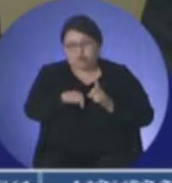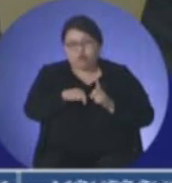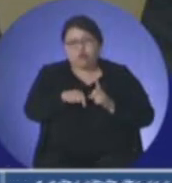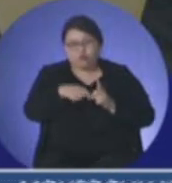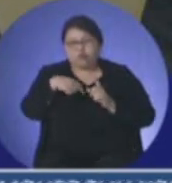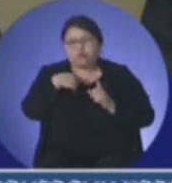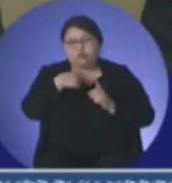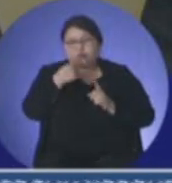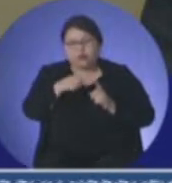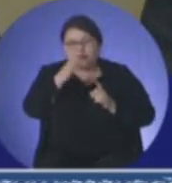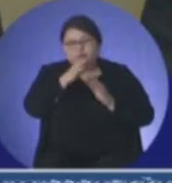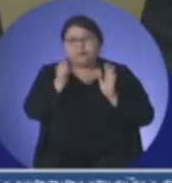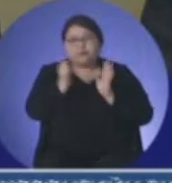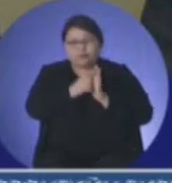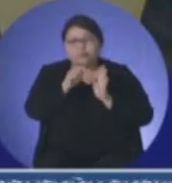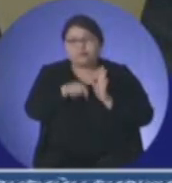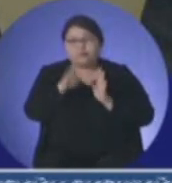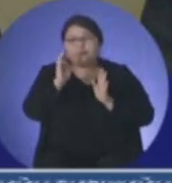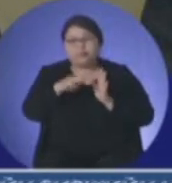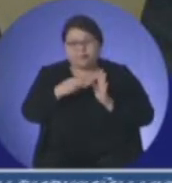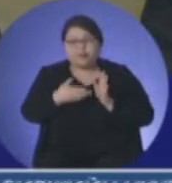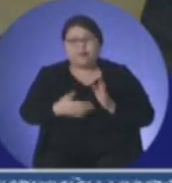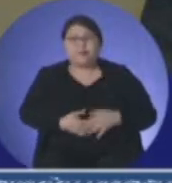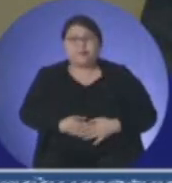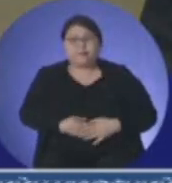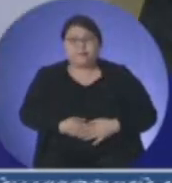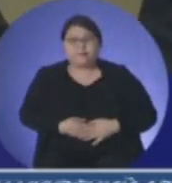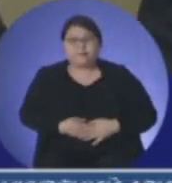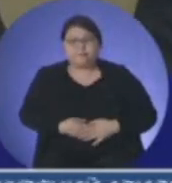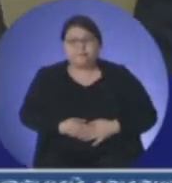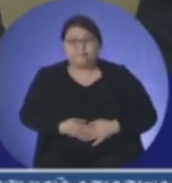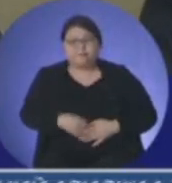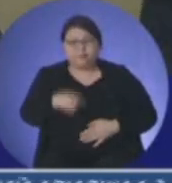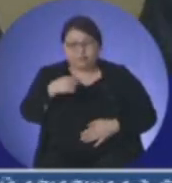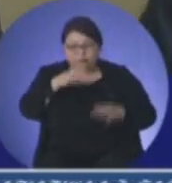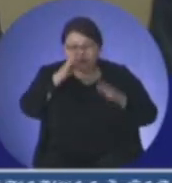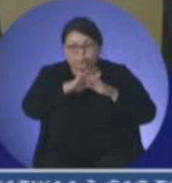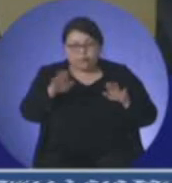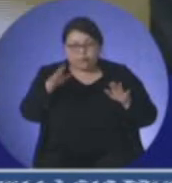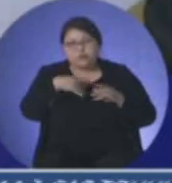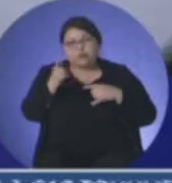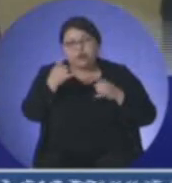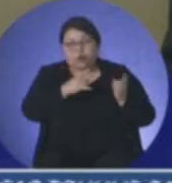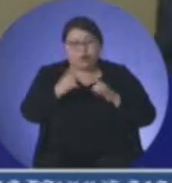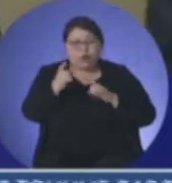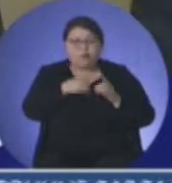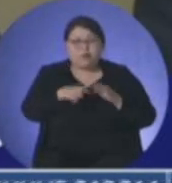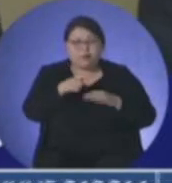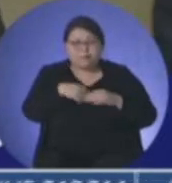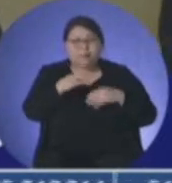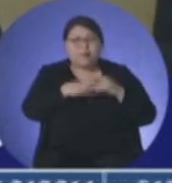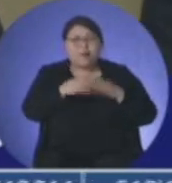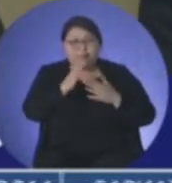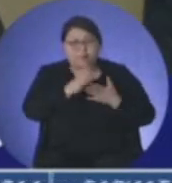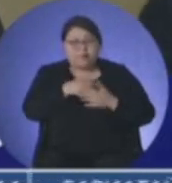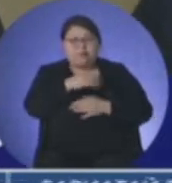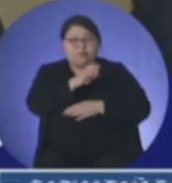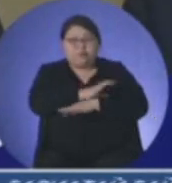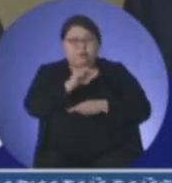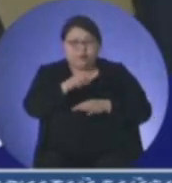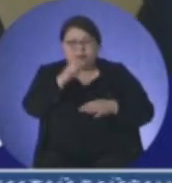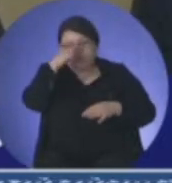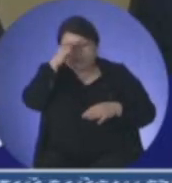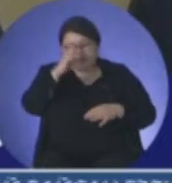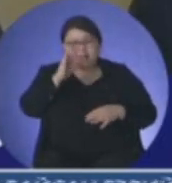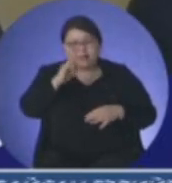тийм чухал үг үнэхээр тийм. Одоо энэ хүүхдийн тоглоомын талбайнуудаа сахуулаад энэ нурж байгаа сургуулиуд энэний цаанд